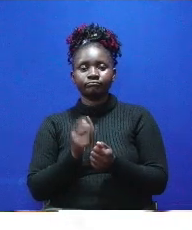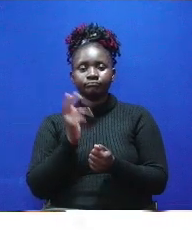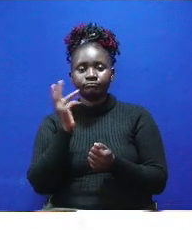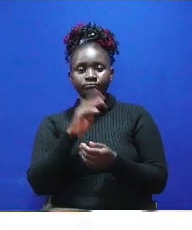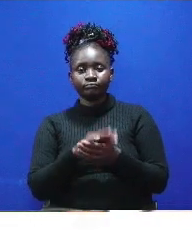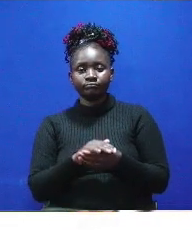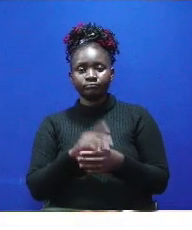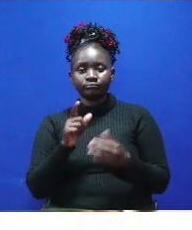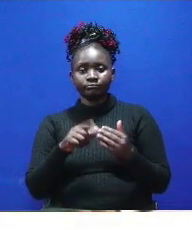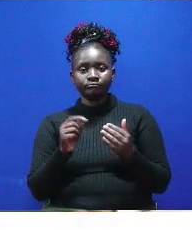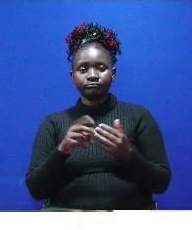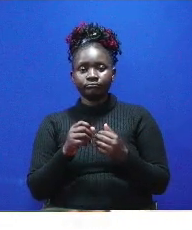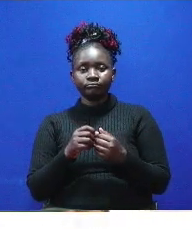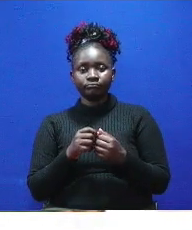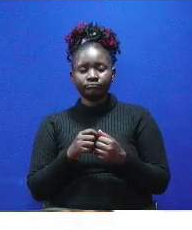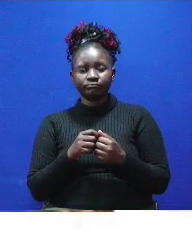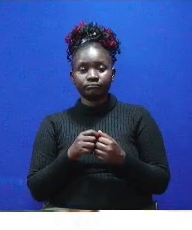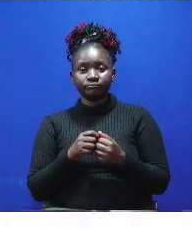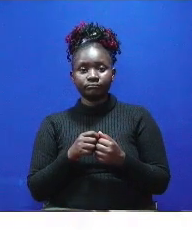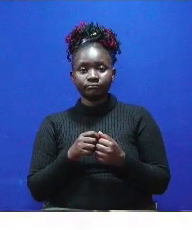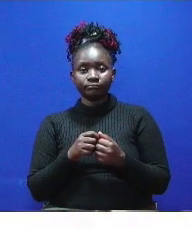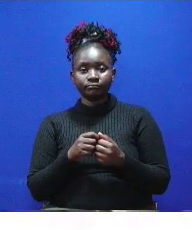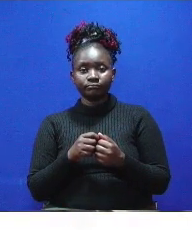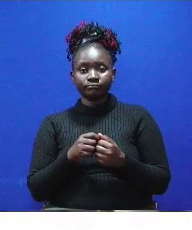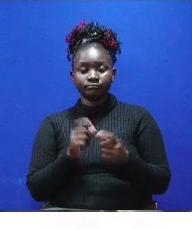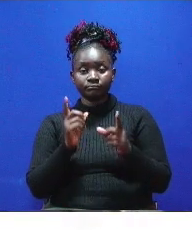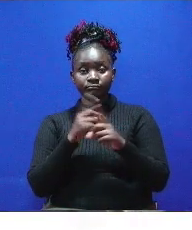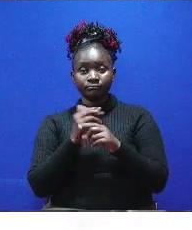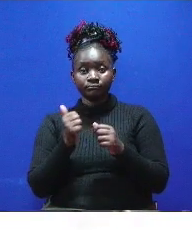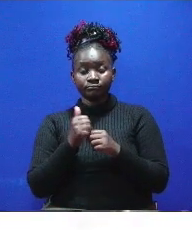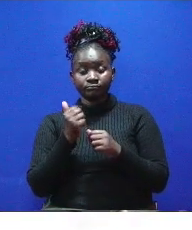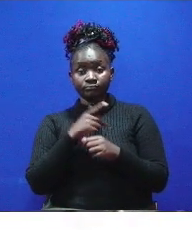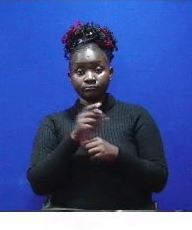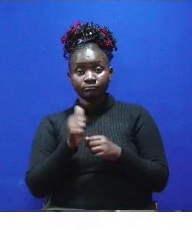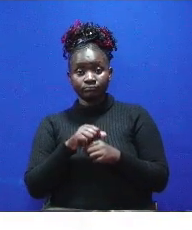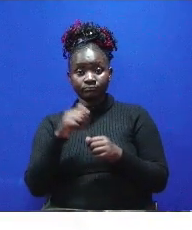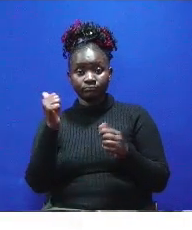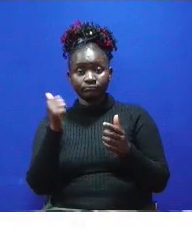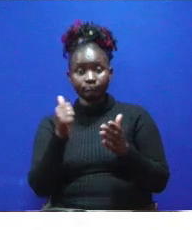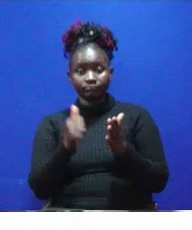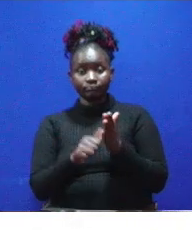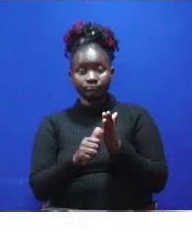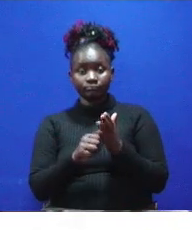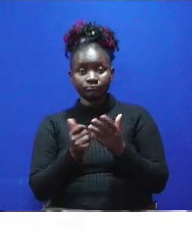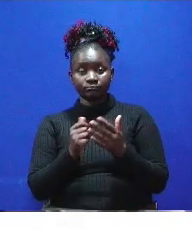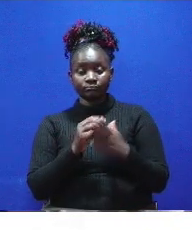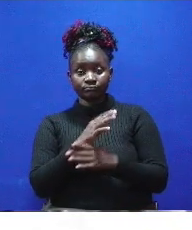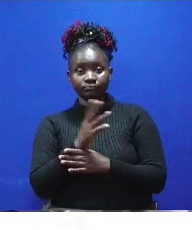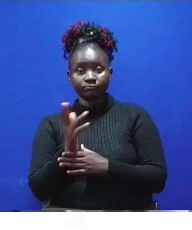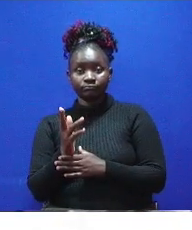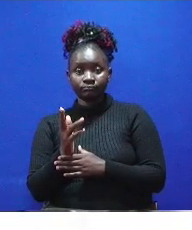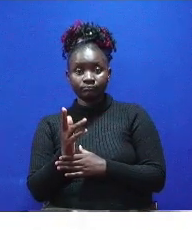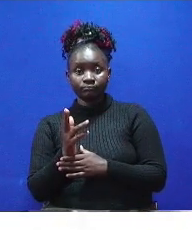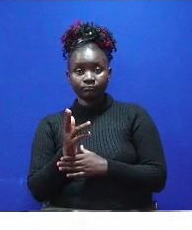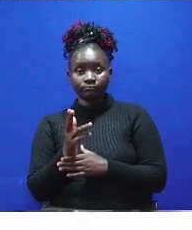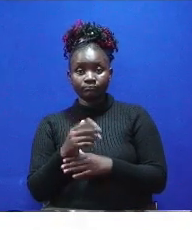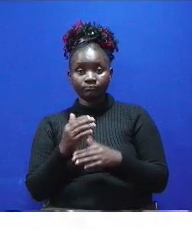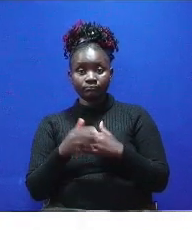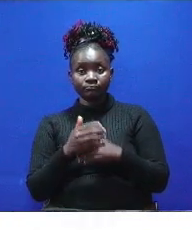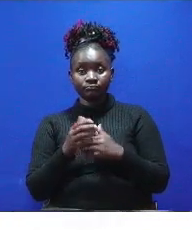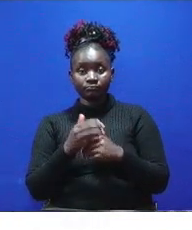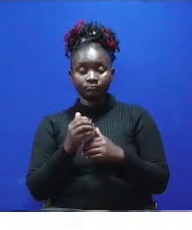tulichagua, blue gum ndio miti ambayo inafaa. Na hata hivyo bado tukipanda hii miti pia kwa ajili ya kuchunga mazingira